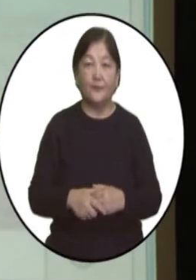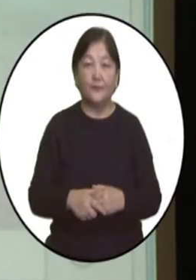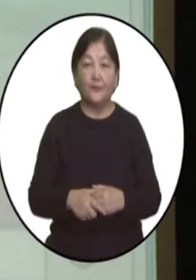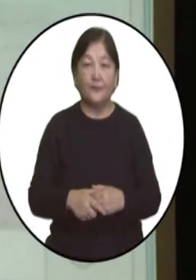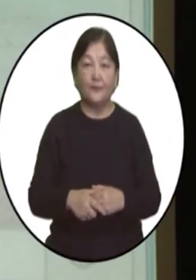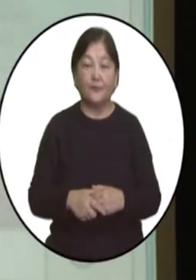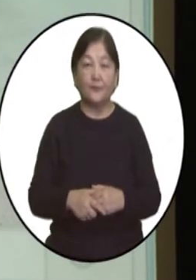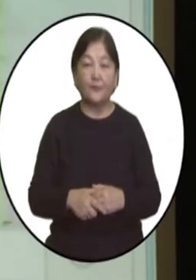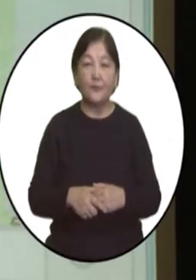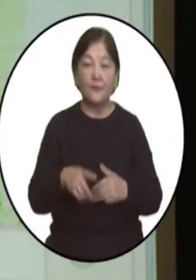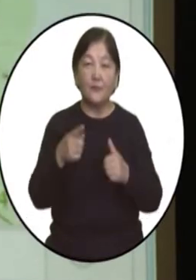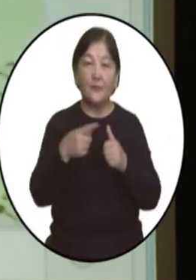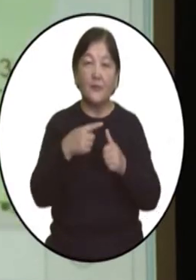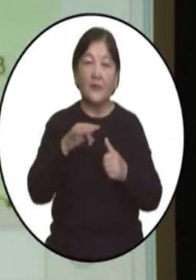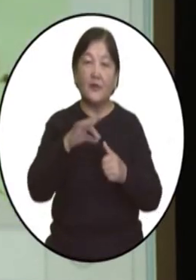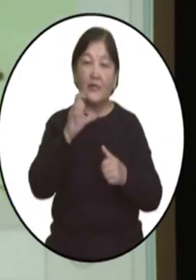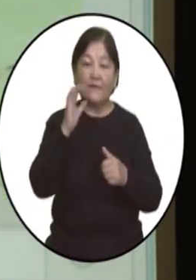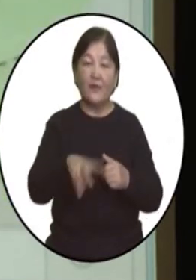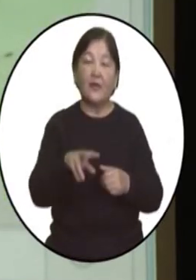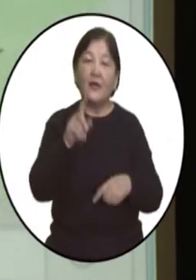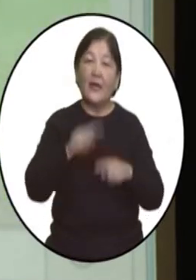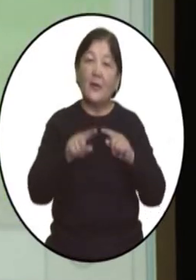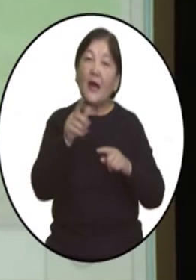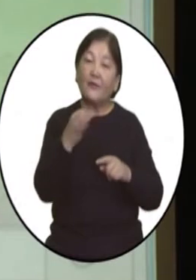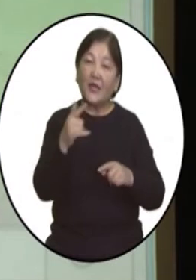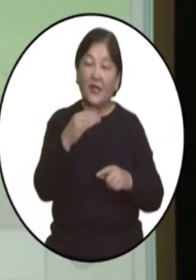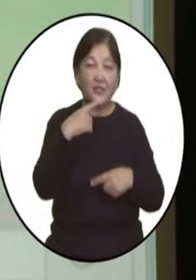За нэрлэвэл ямар хавтгаа гэж нэрлэж болох вэ?